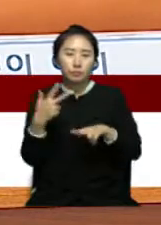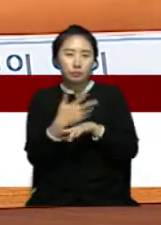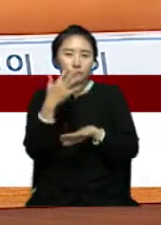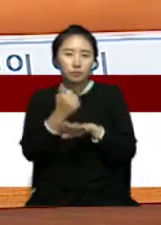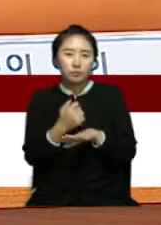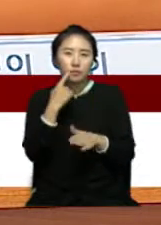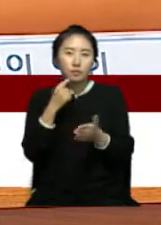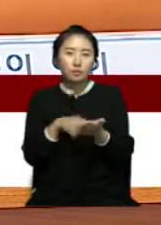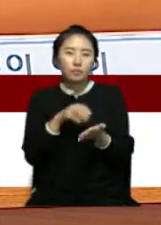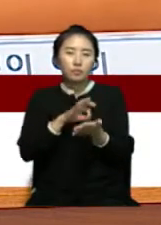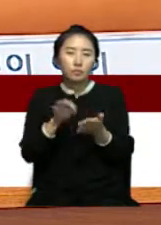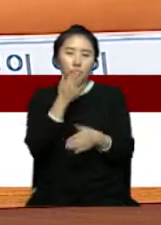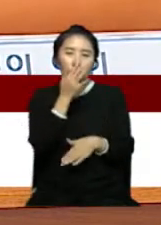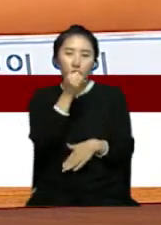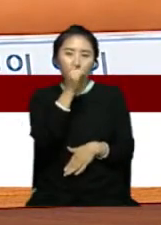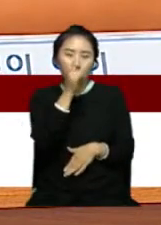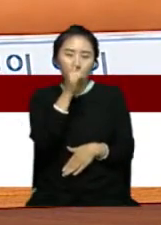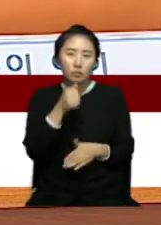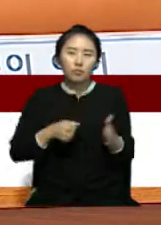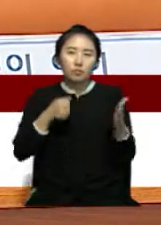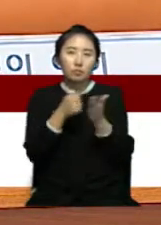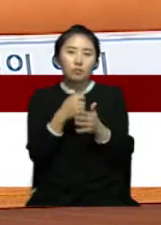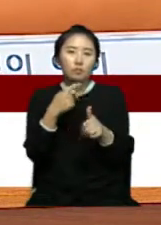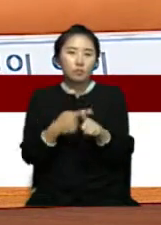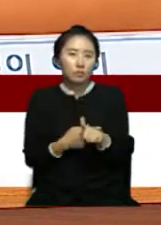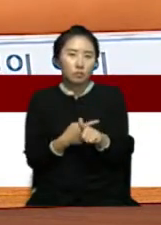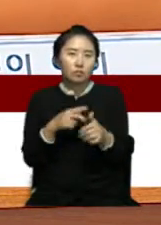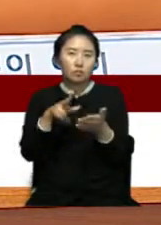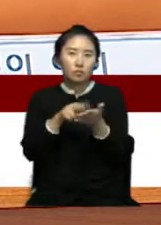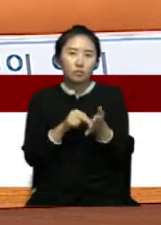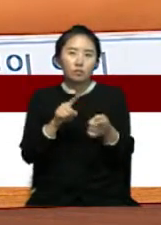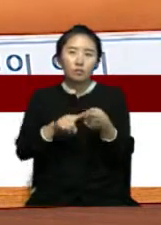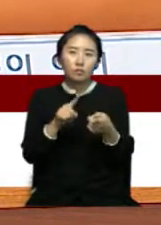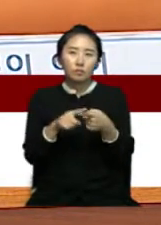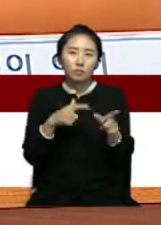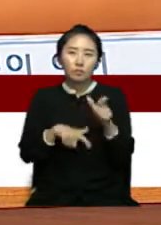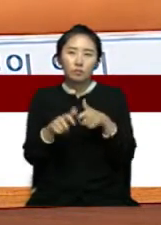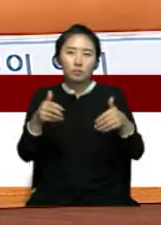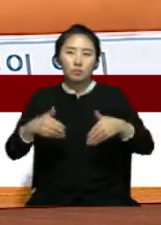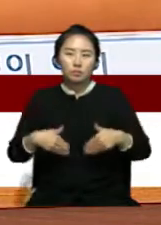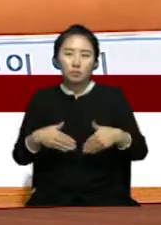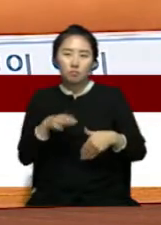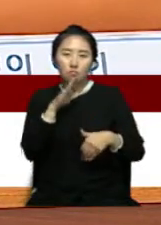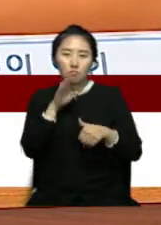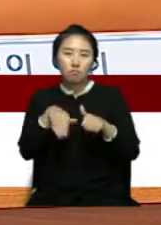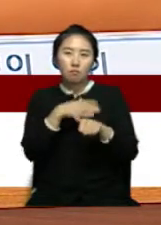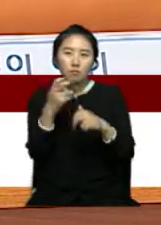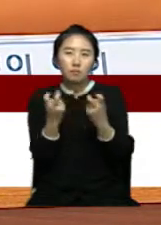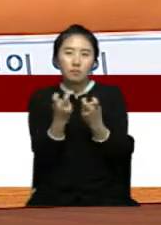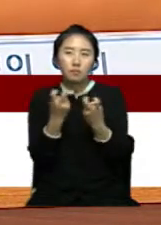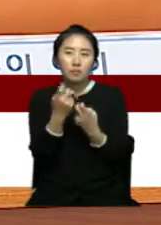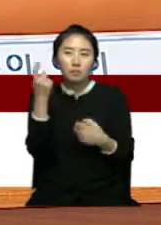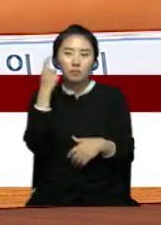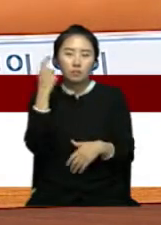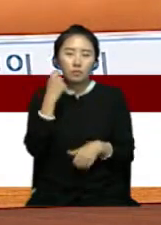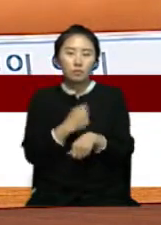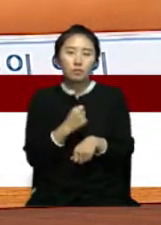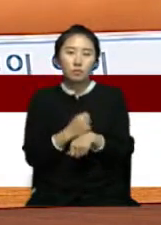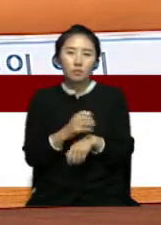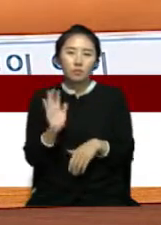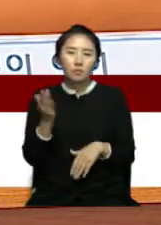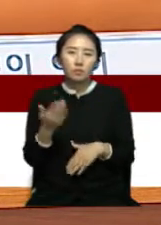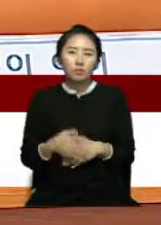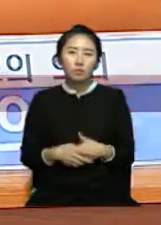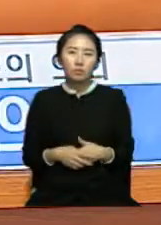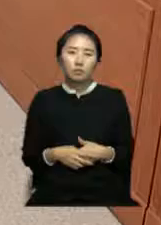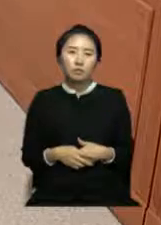있는 것부터 정해 환경 보전을 하는 것이 보다 민주적이고 현실적인 방안이라고 판단하기에 조례안